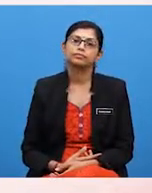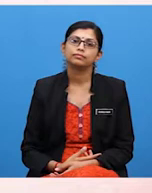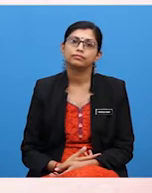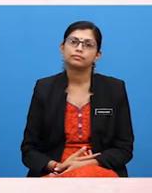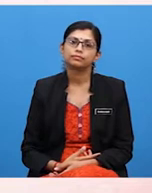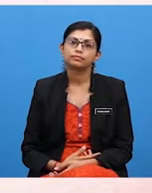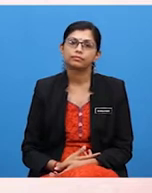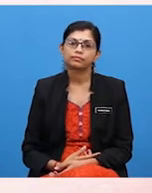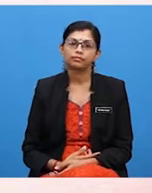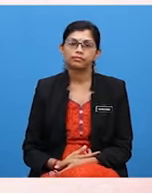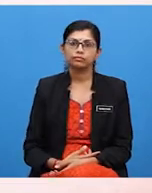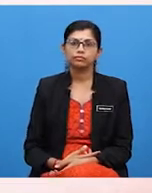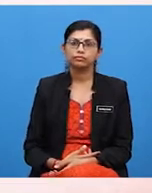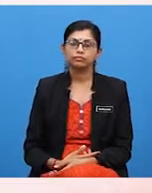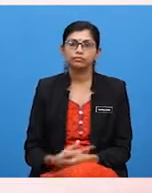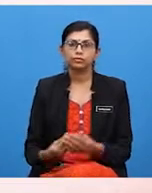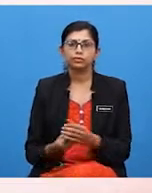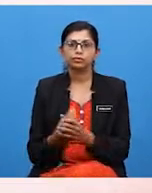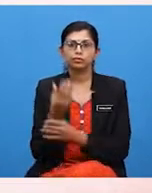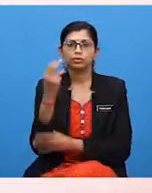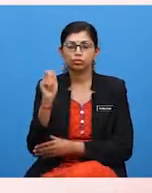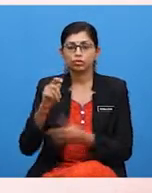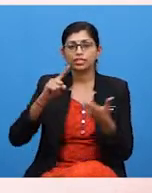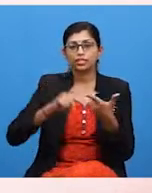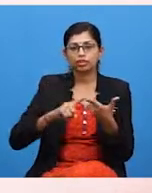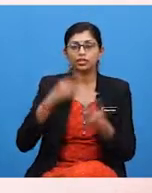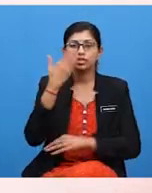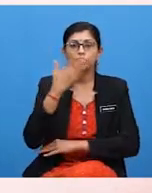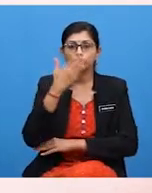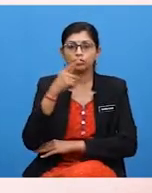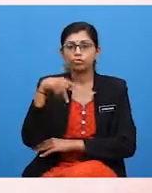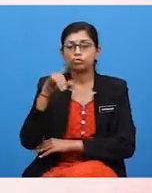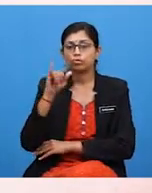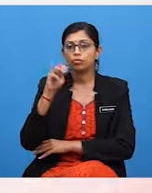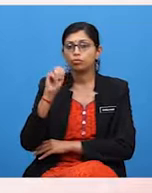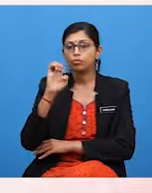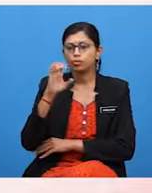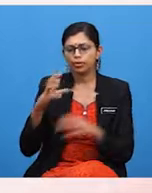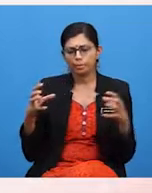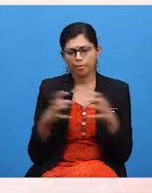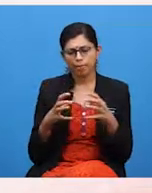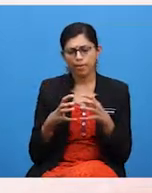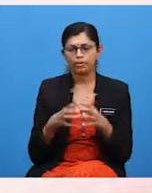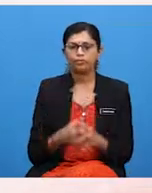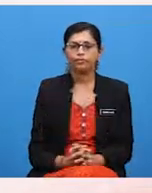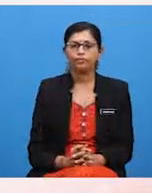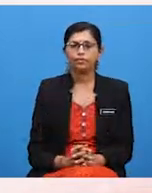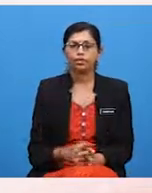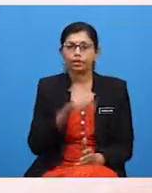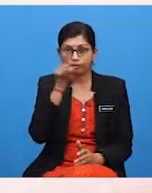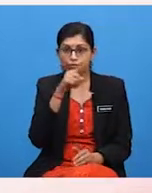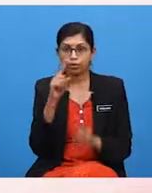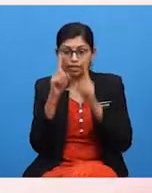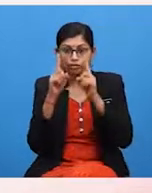Akibat pertumbuhan sekunder, tisu-tisu primer dimampatkan. Cambium gabus yang